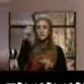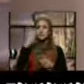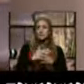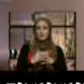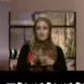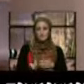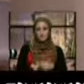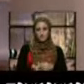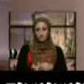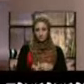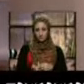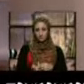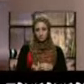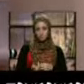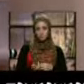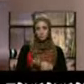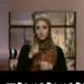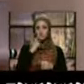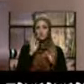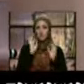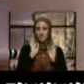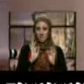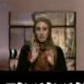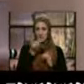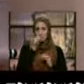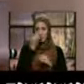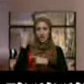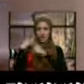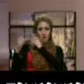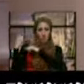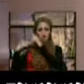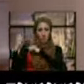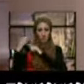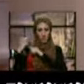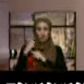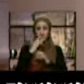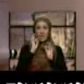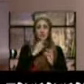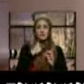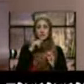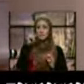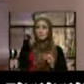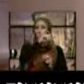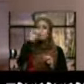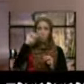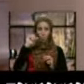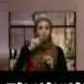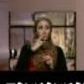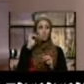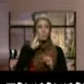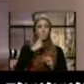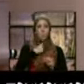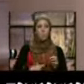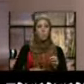آخر. كيف تخرق لك العوائد وأنت لم تخرق من نفسك العوائد؟ هذه عاداتنا السيئة أنا لم